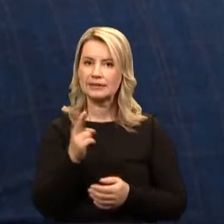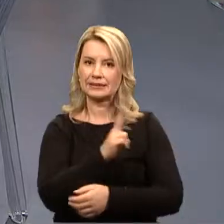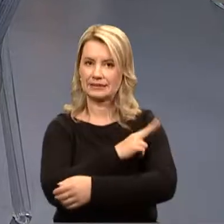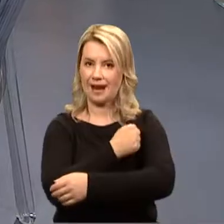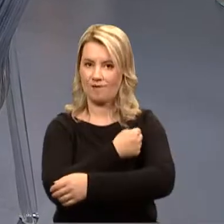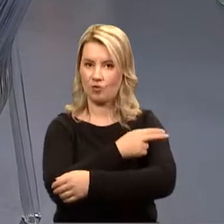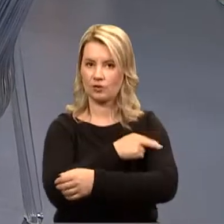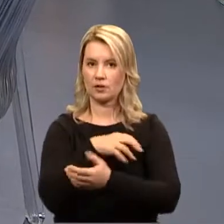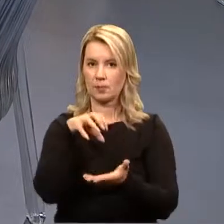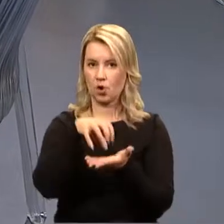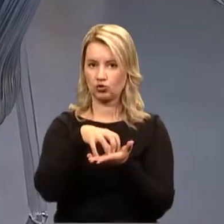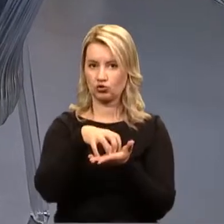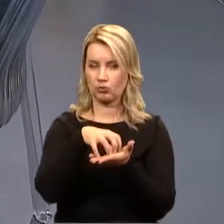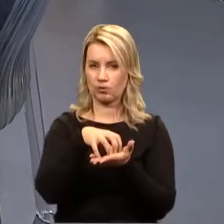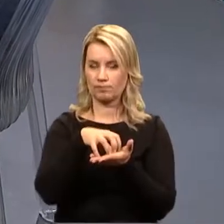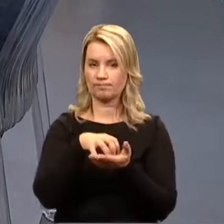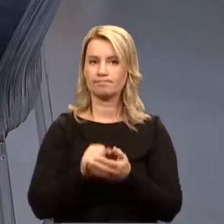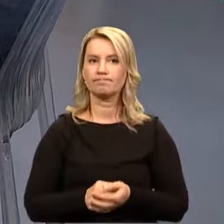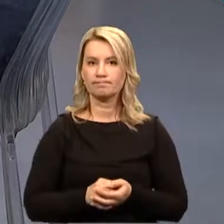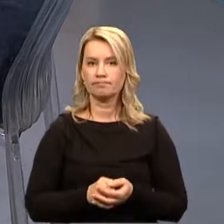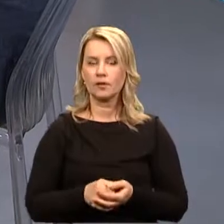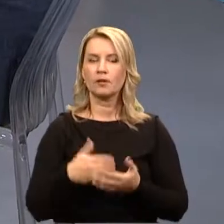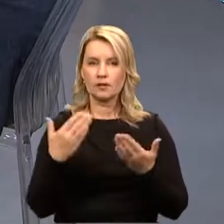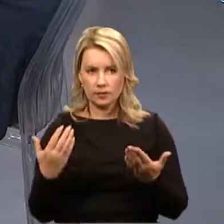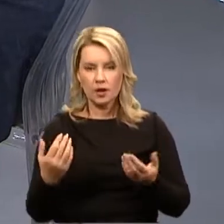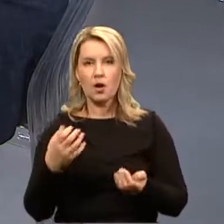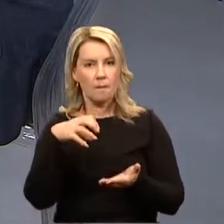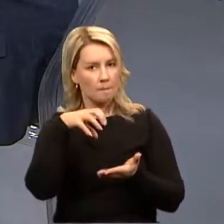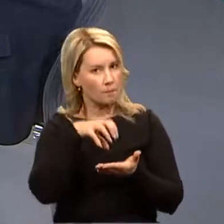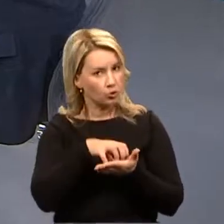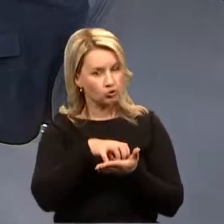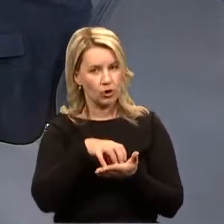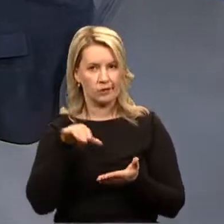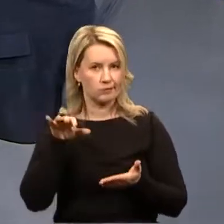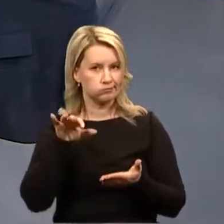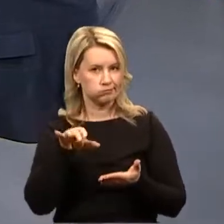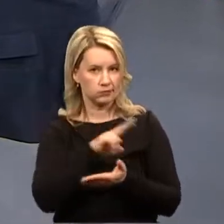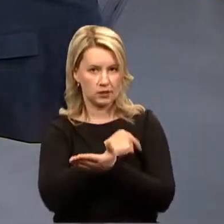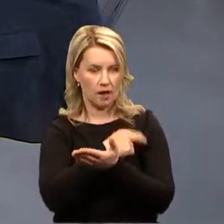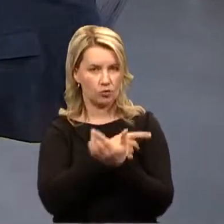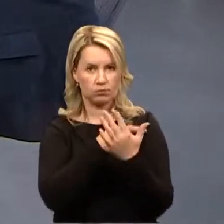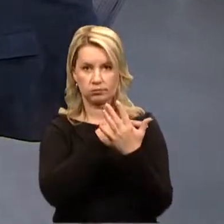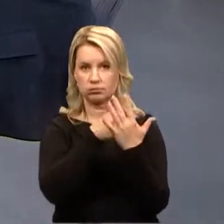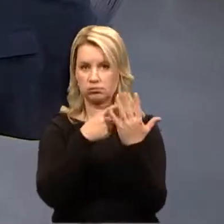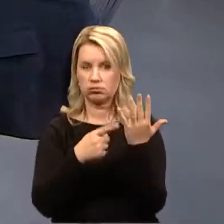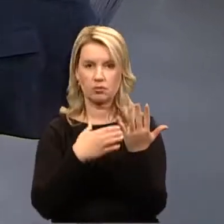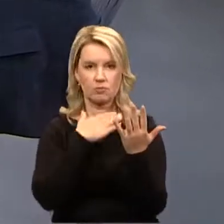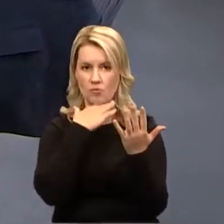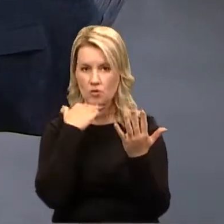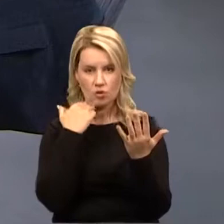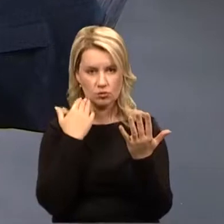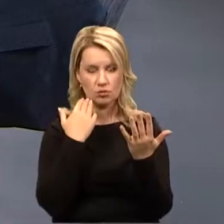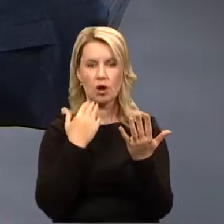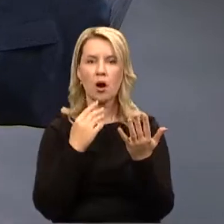Co se týká pojištění, určitě je zase celá řada možností, jak tady tuto oblast